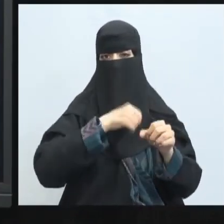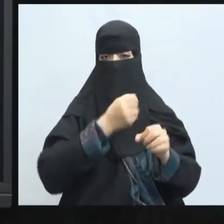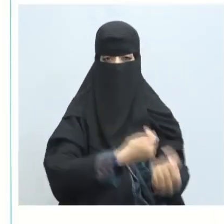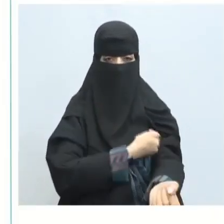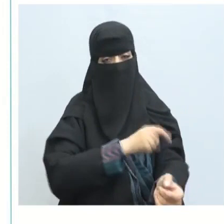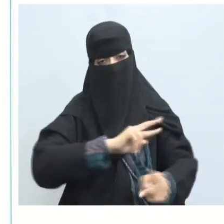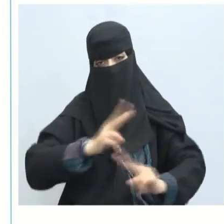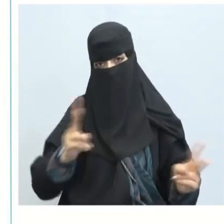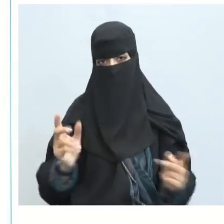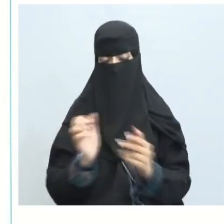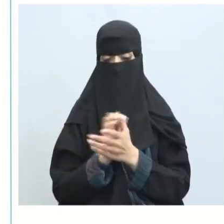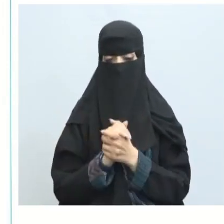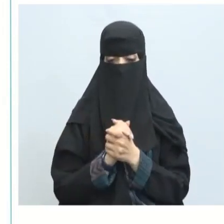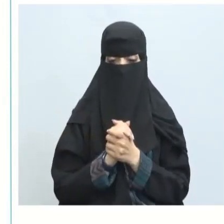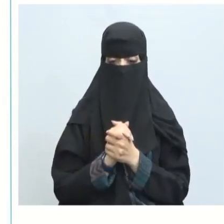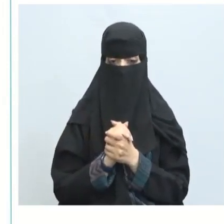او